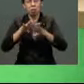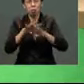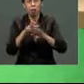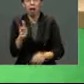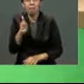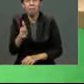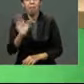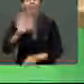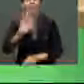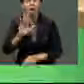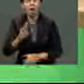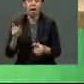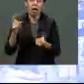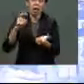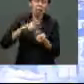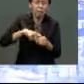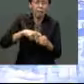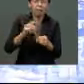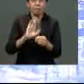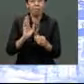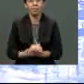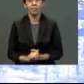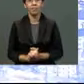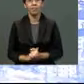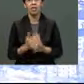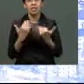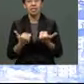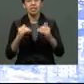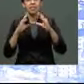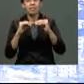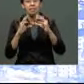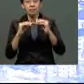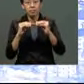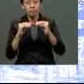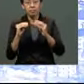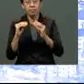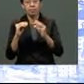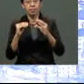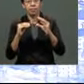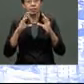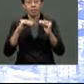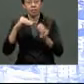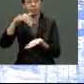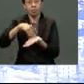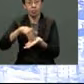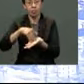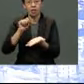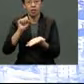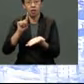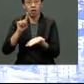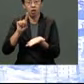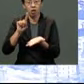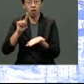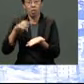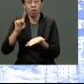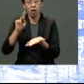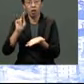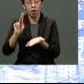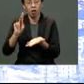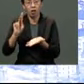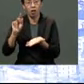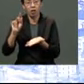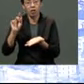วิตเหมือนเดิมได้ไหมคะ ครับผมก็เมื่อเช้านี้ที่ประชุมของทางสปกสทนะครับ